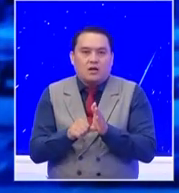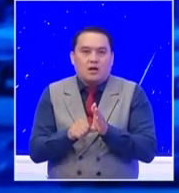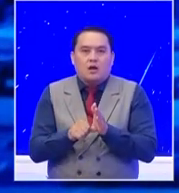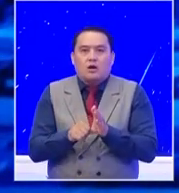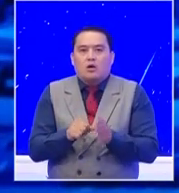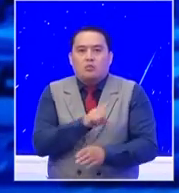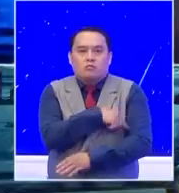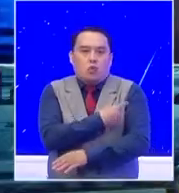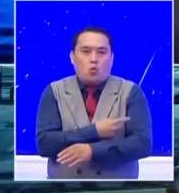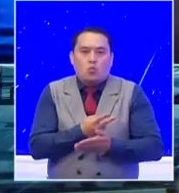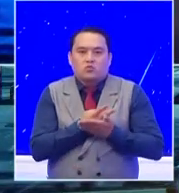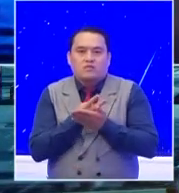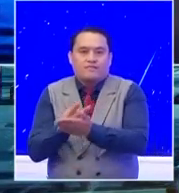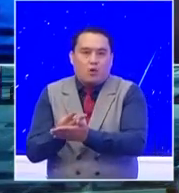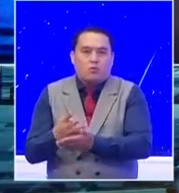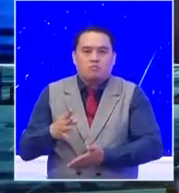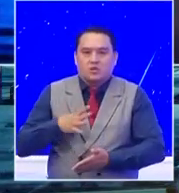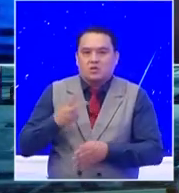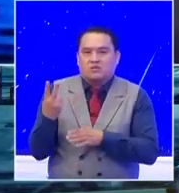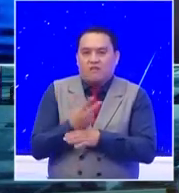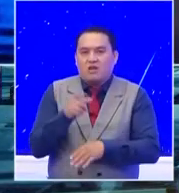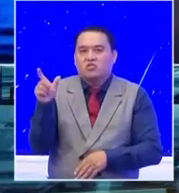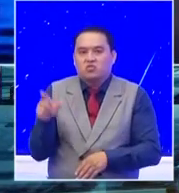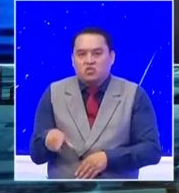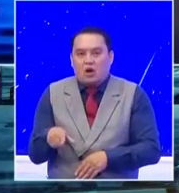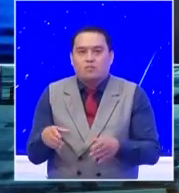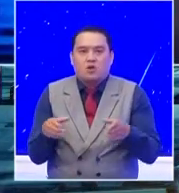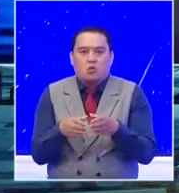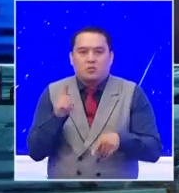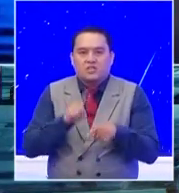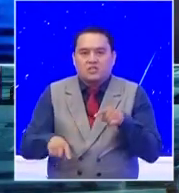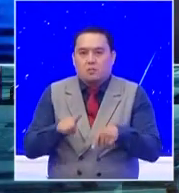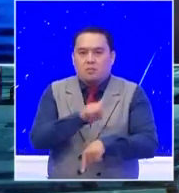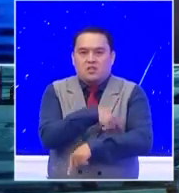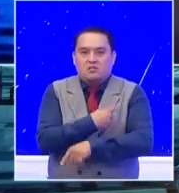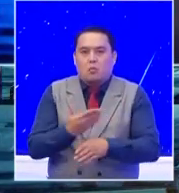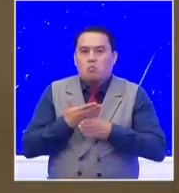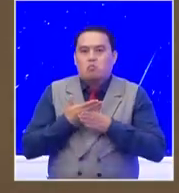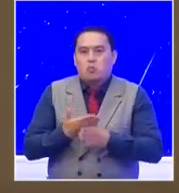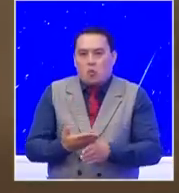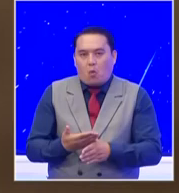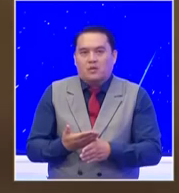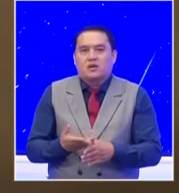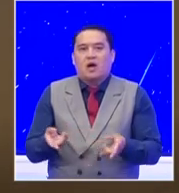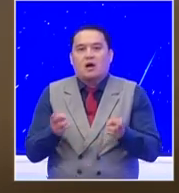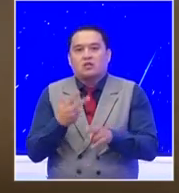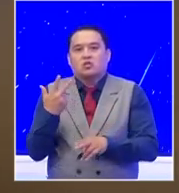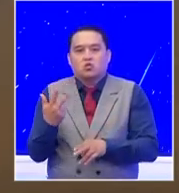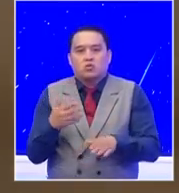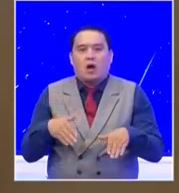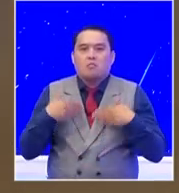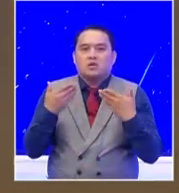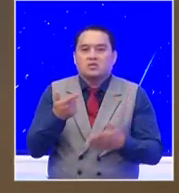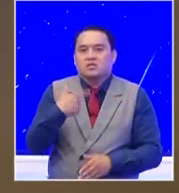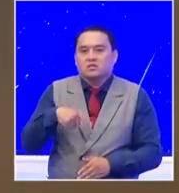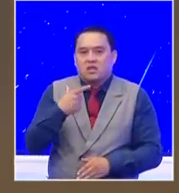приемный покой Тупкараганской районной больницы двоих пациентов доставила бригада скорой медицинской помощи. Остальные трое обратились